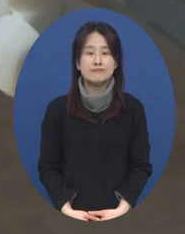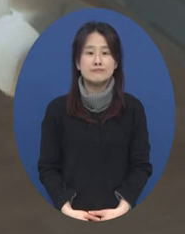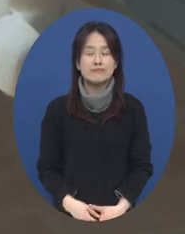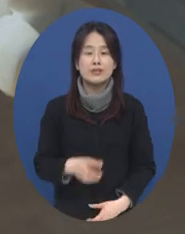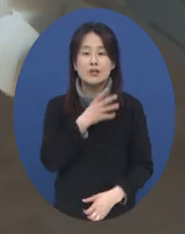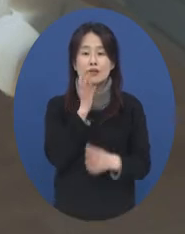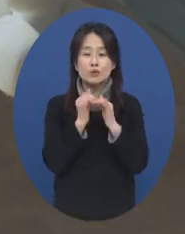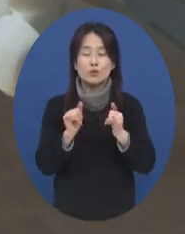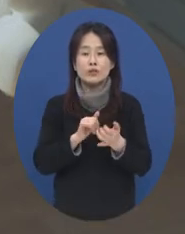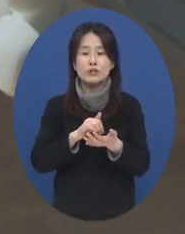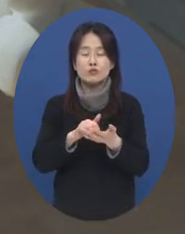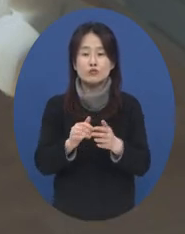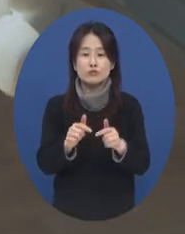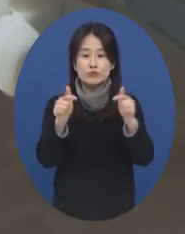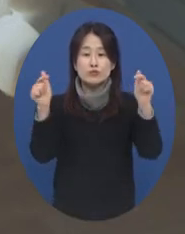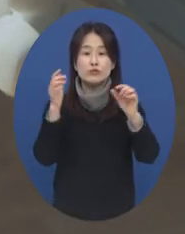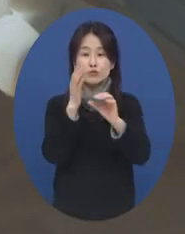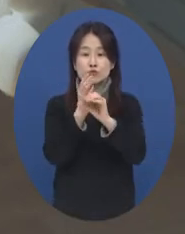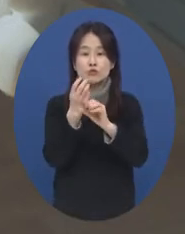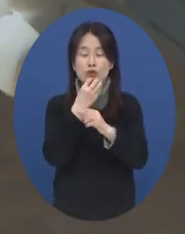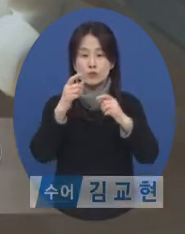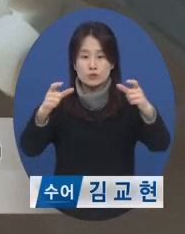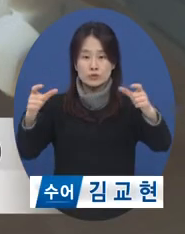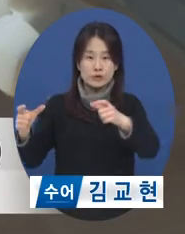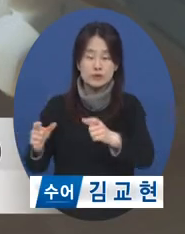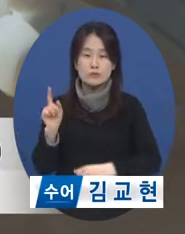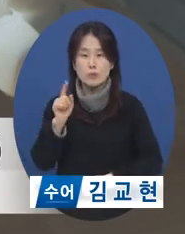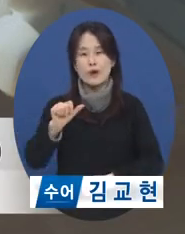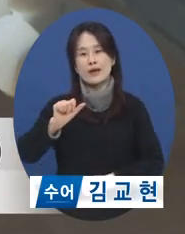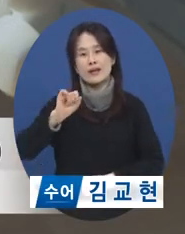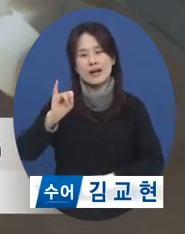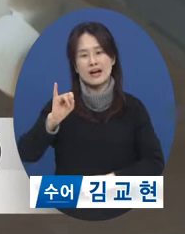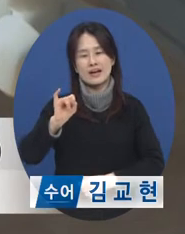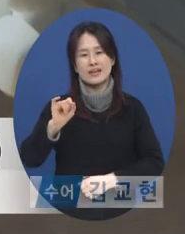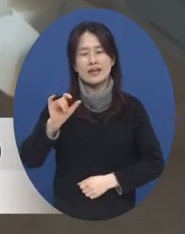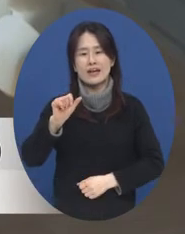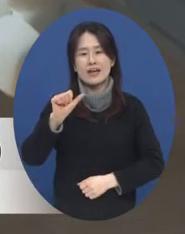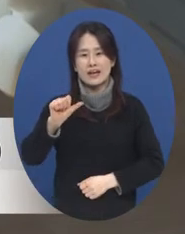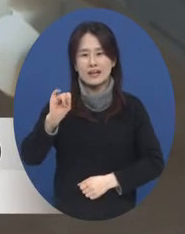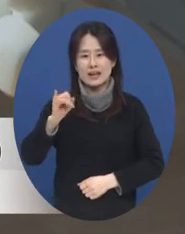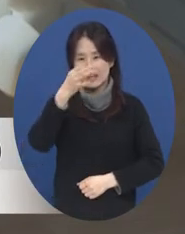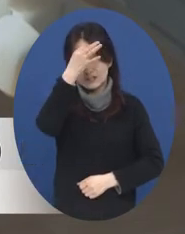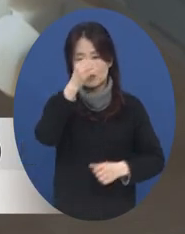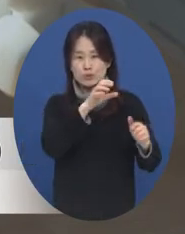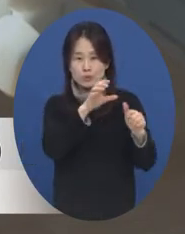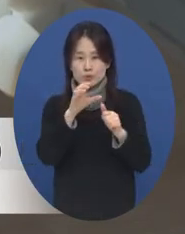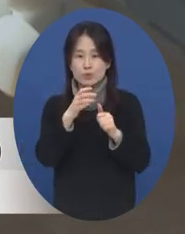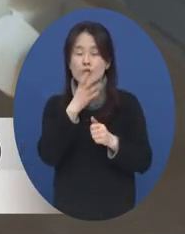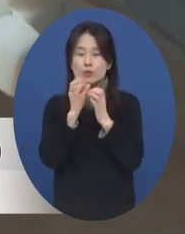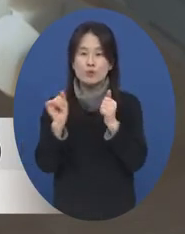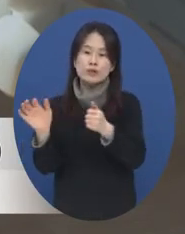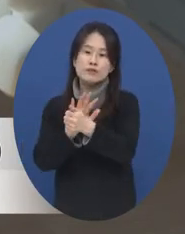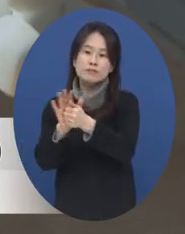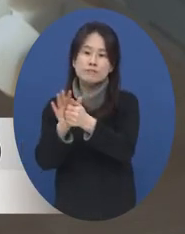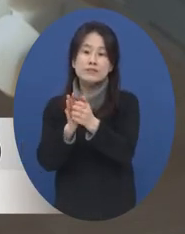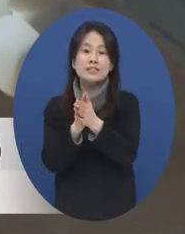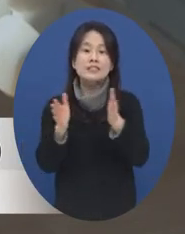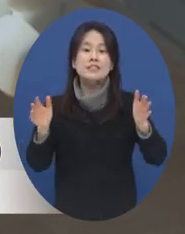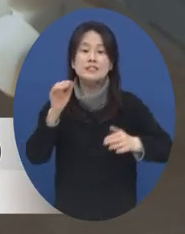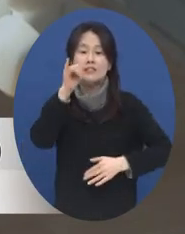초고령화 사회를 목전에 앞두고 경기도 코코 3선 ai 인공지능 을 활용한 다양한 노인 돌봄 서비스가 도입되고